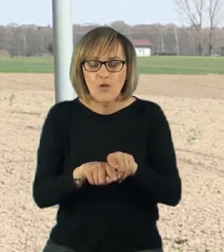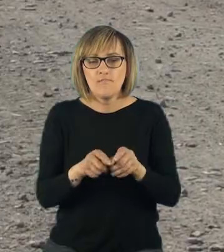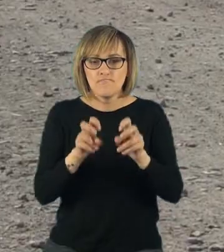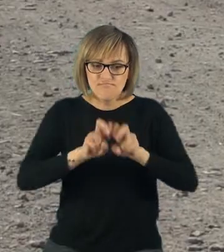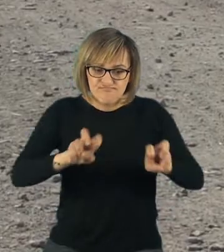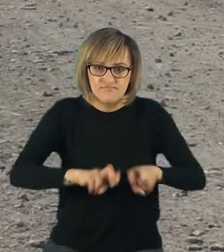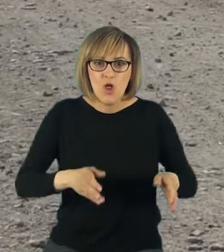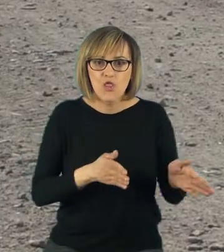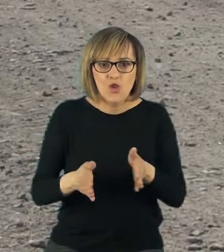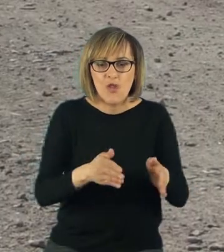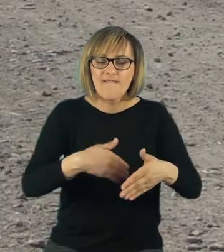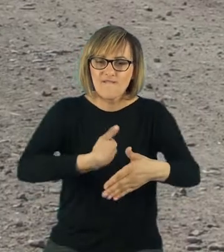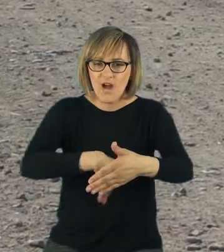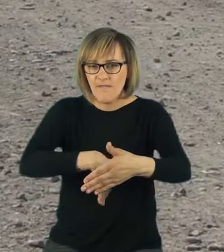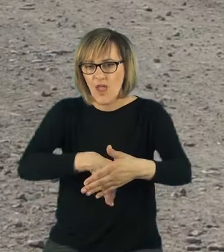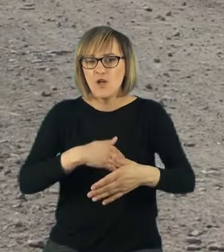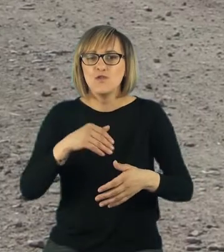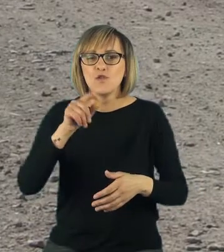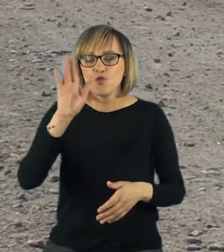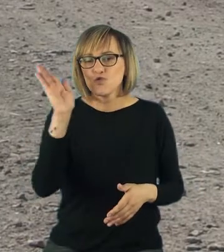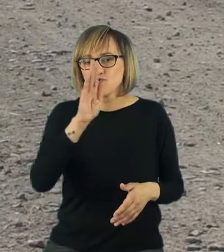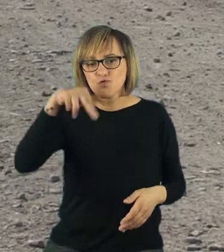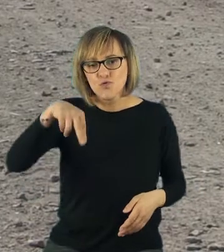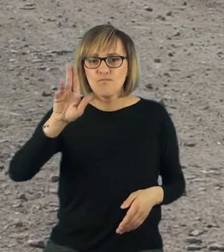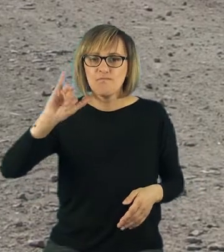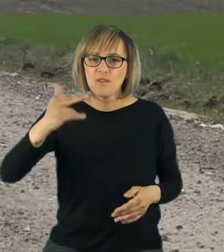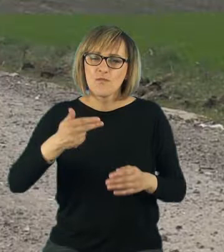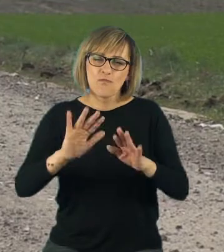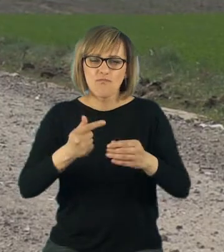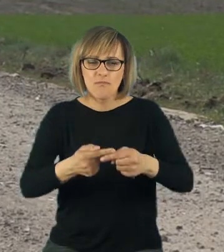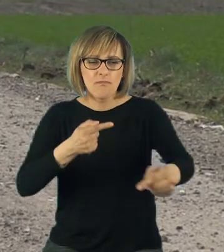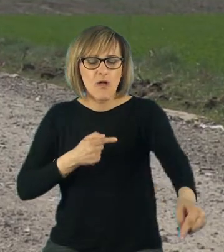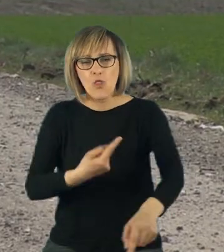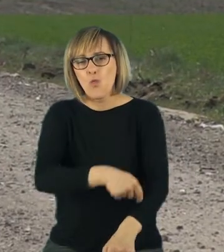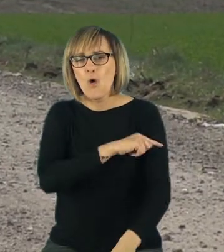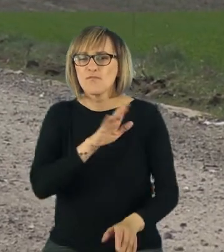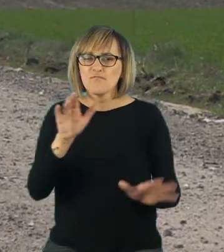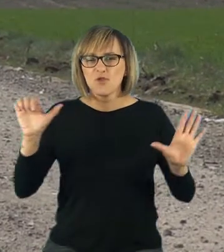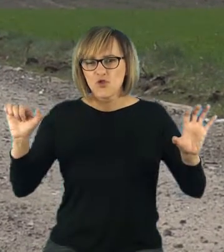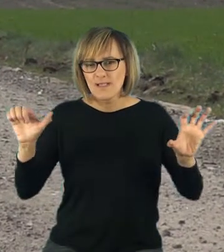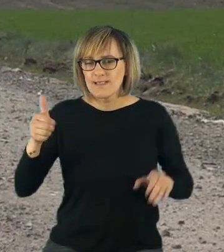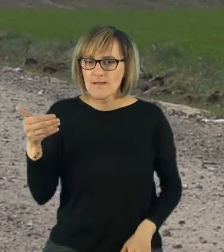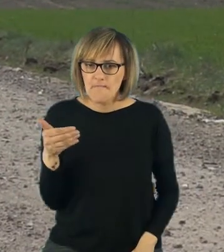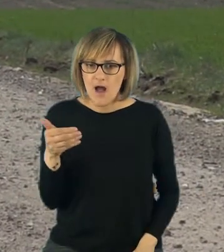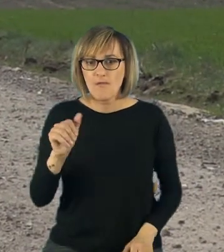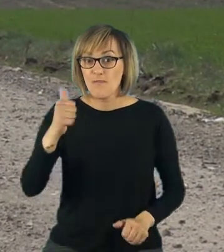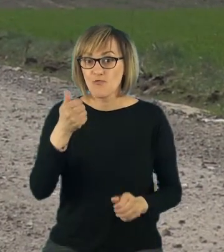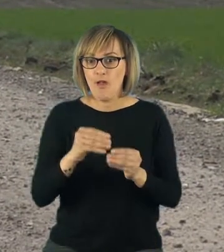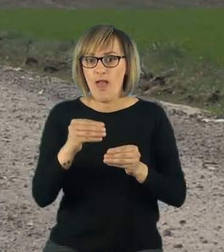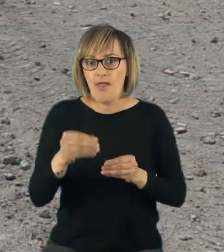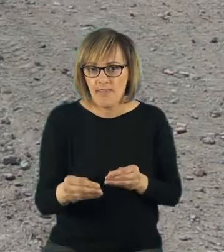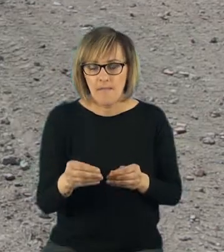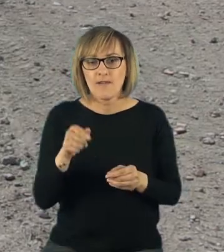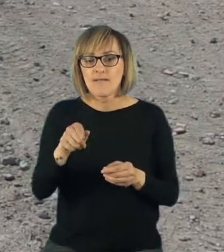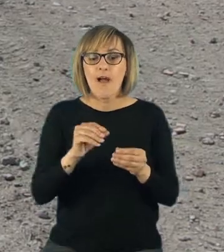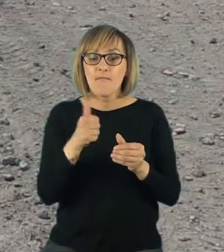przebudowy drogi wewnętrznej w Szubinie i tutaj jest taka długość 600 metrów, etap pierwszy, i